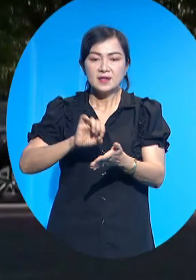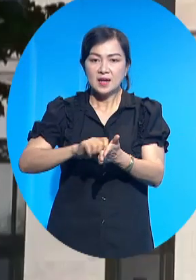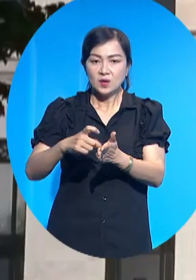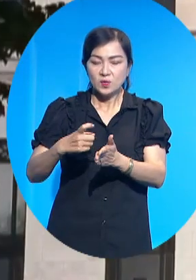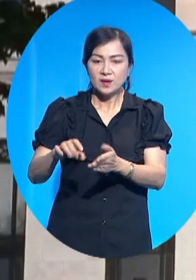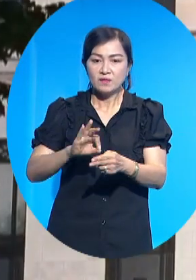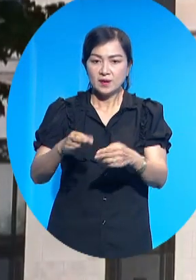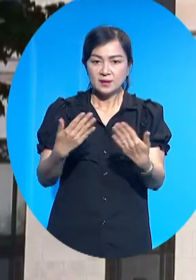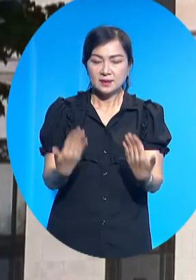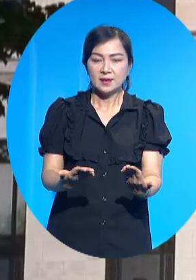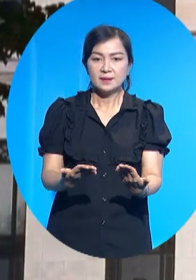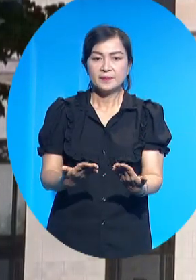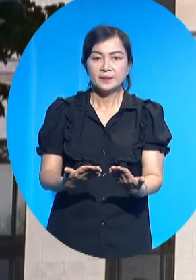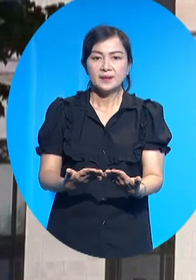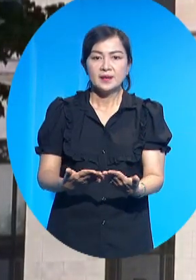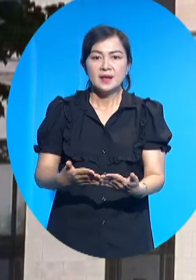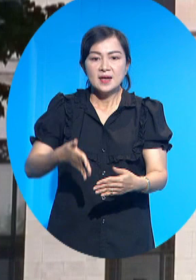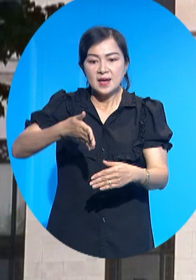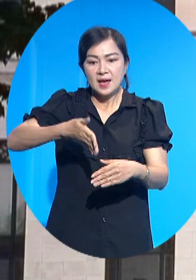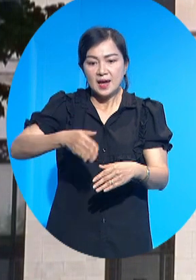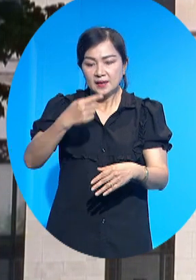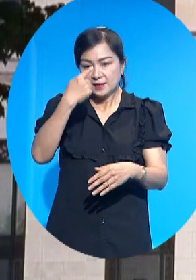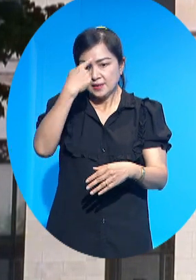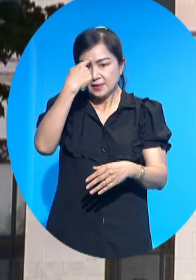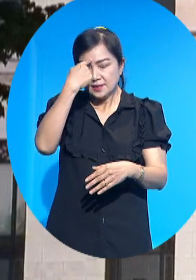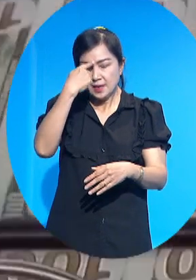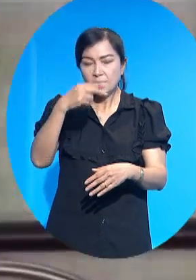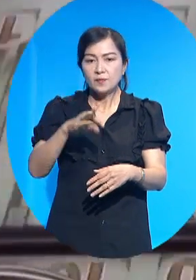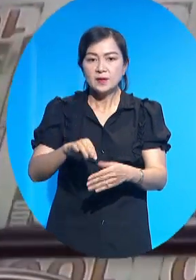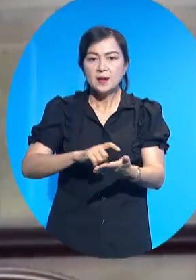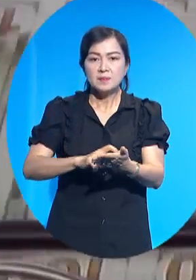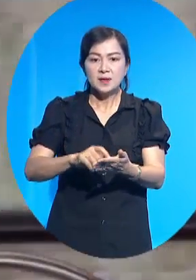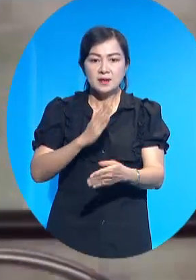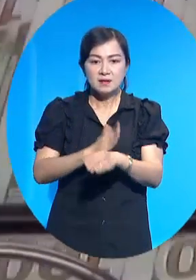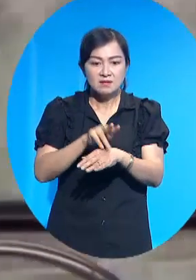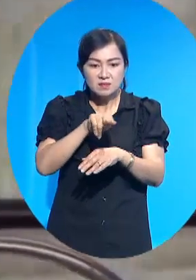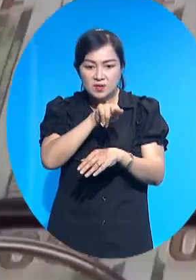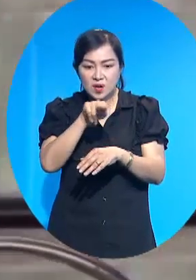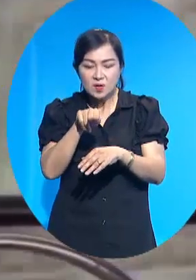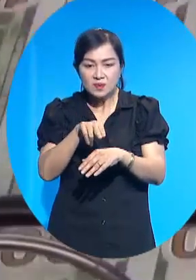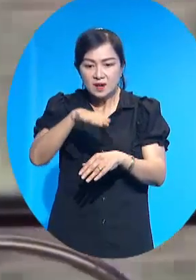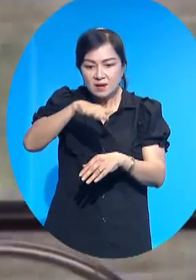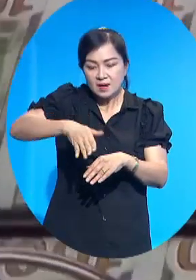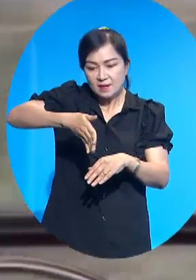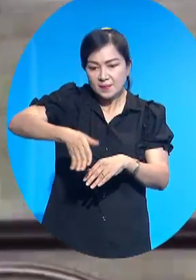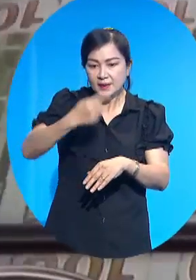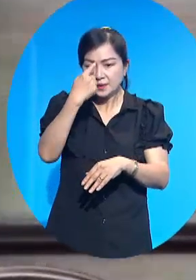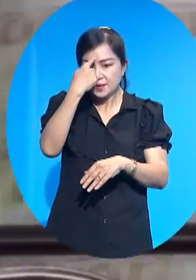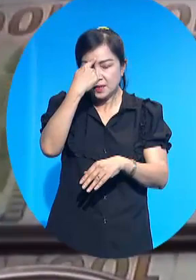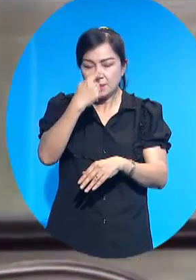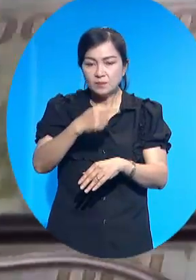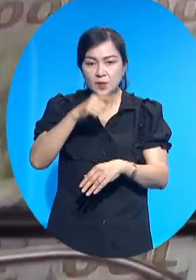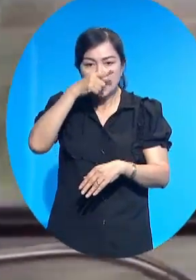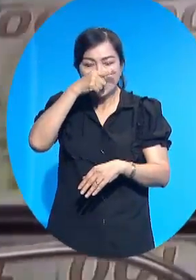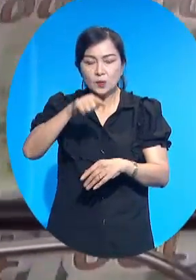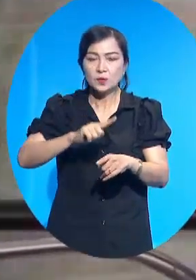gần. Cùng ngày, hãng xếp hạng tín nhiệm Fitch đã đưa Mỹ vào diện cần giám sát về nguy cơ bị hạ bậc xếp hạng tín nhiệm do rủi ro